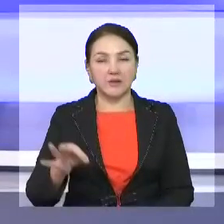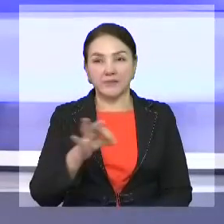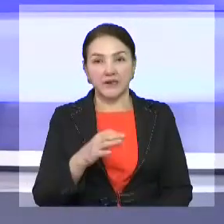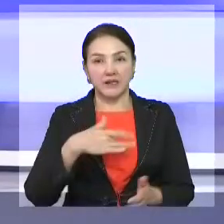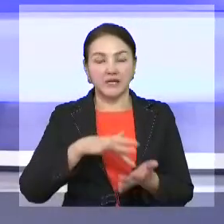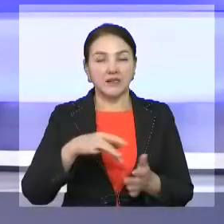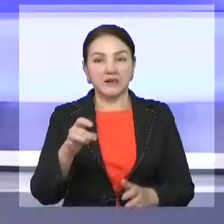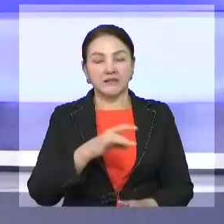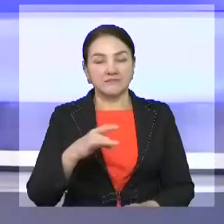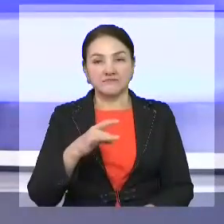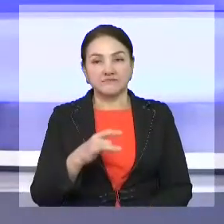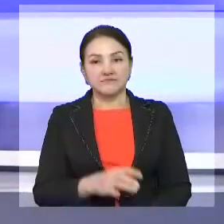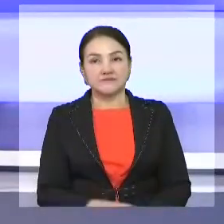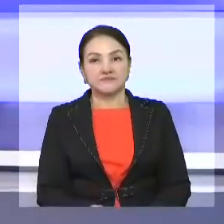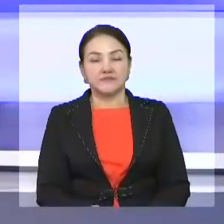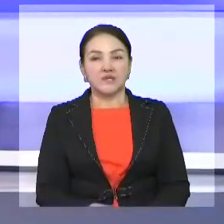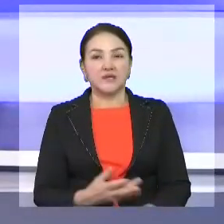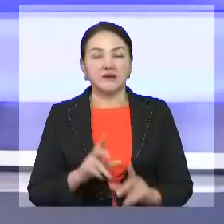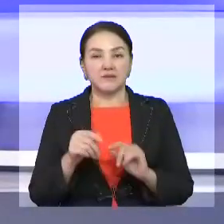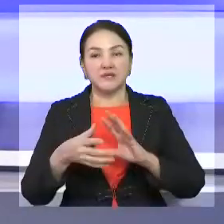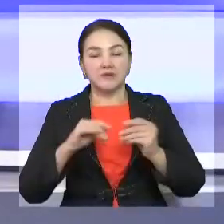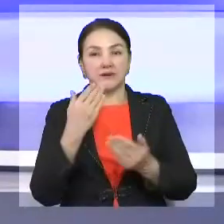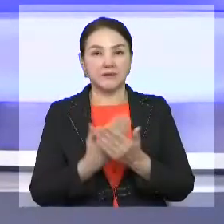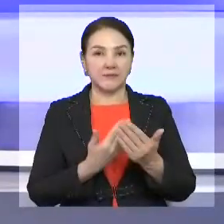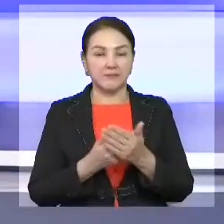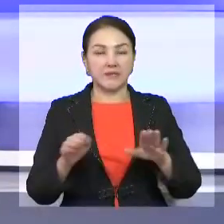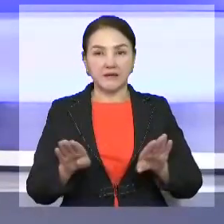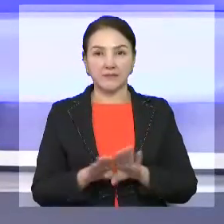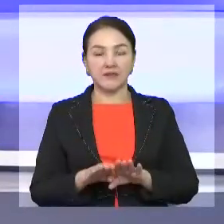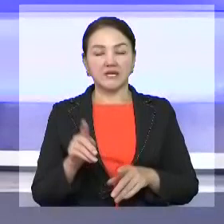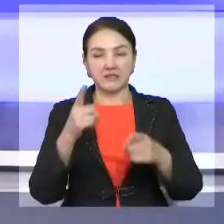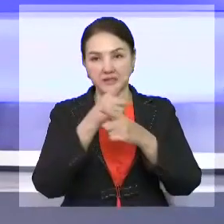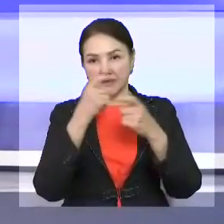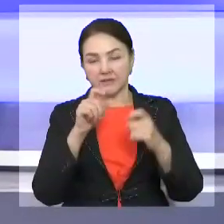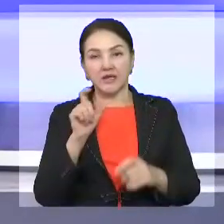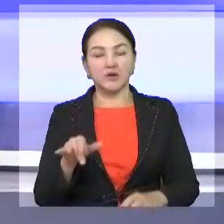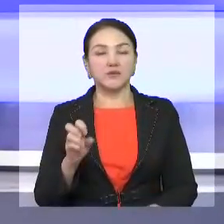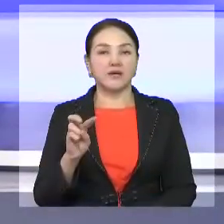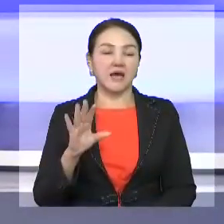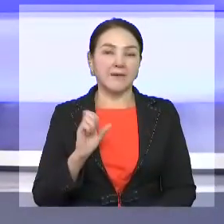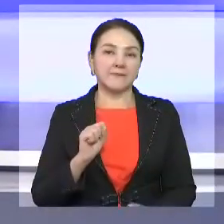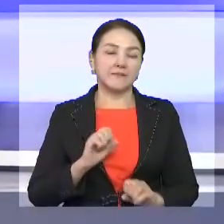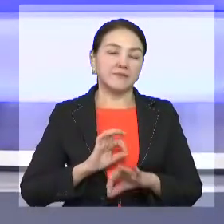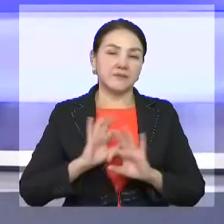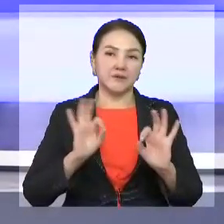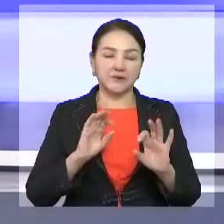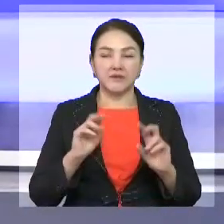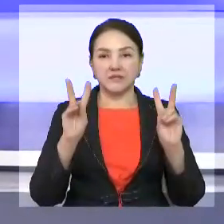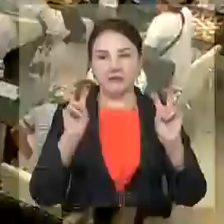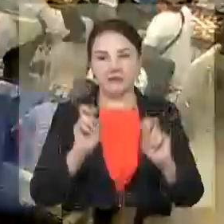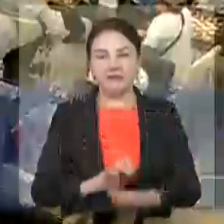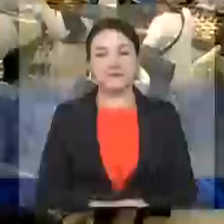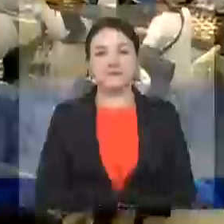и городов республиканского значения, члены общественных советов, а также представители СМИ. Зарина Удба продолжит тему.